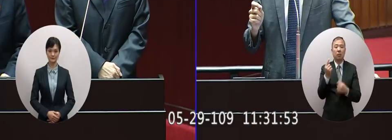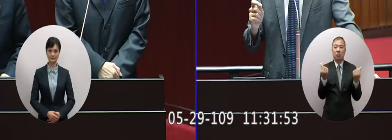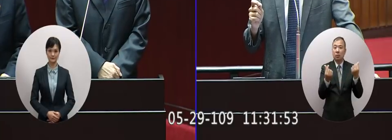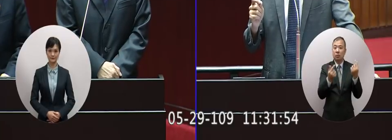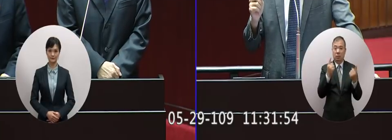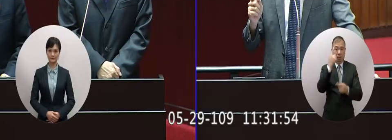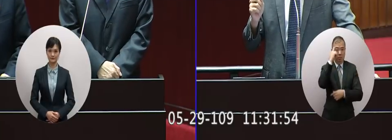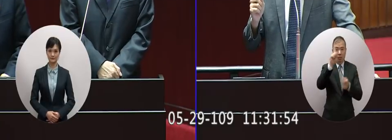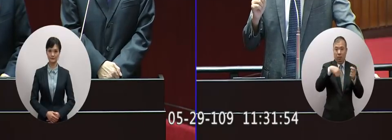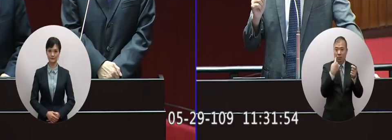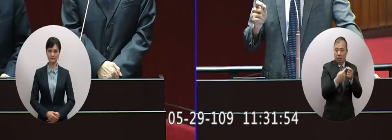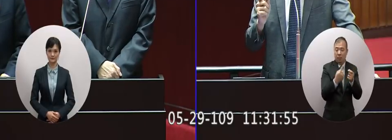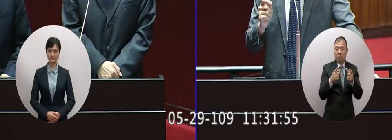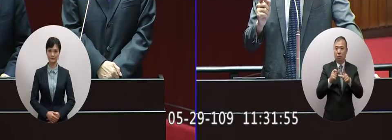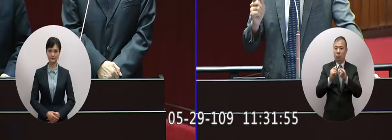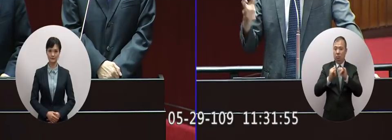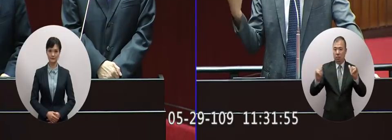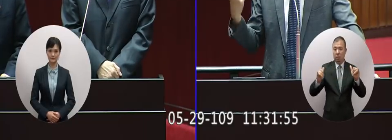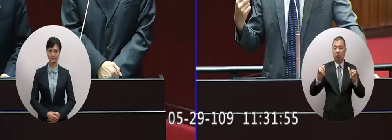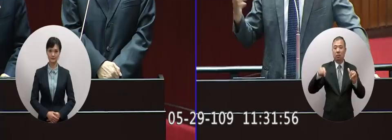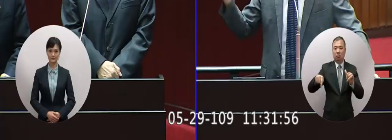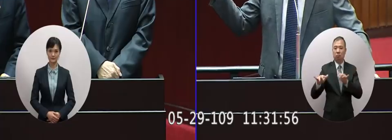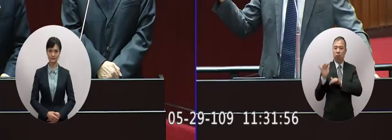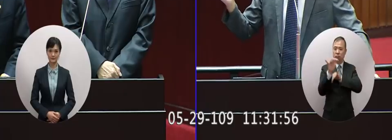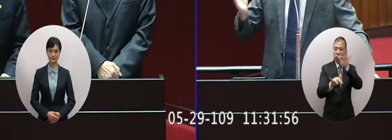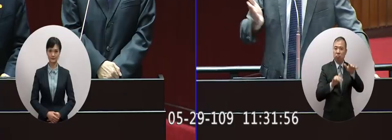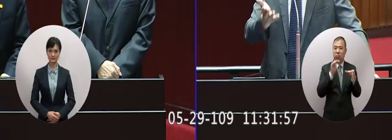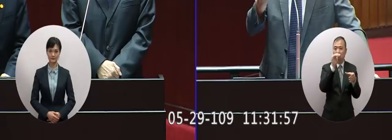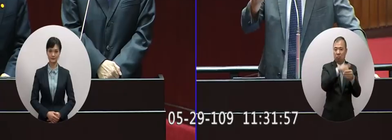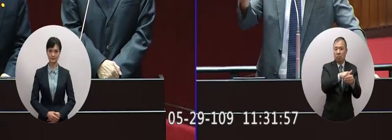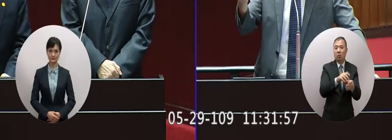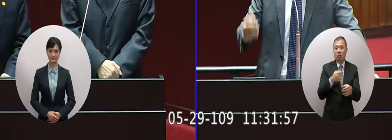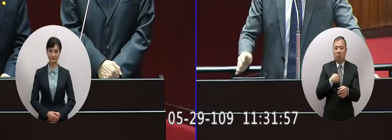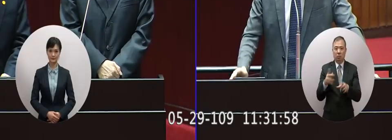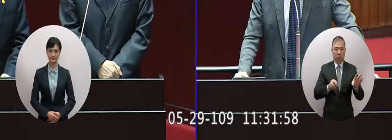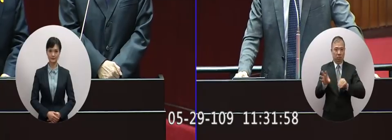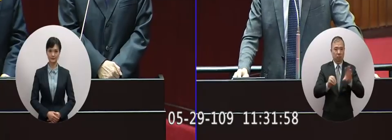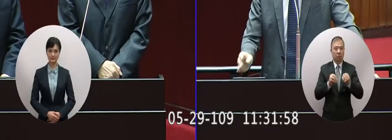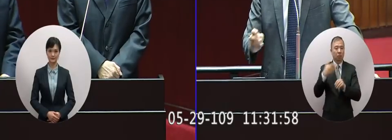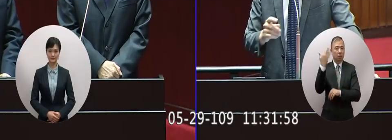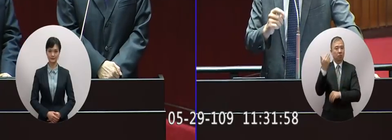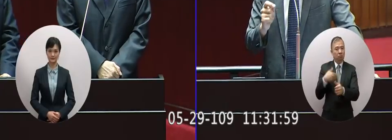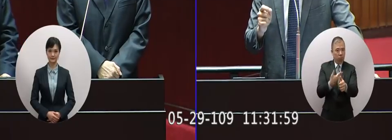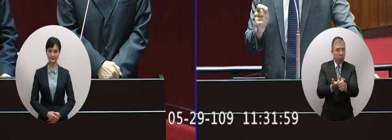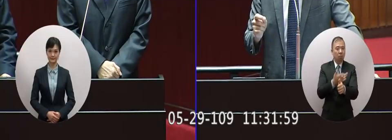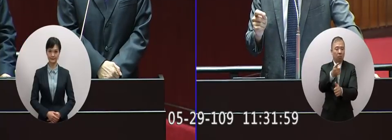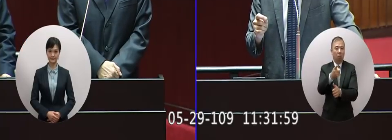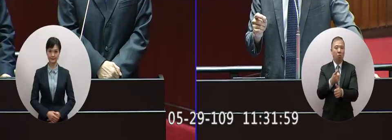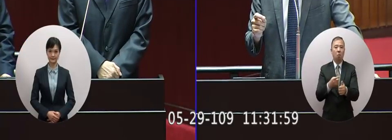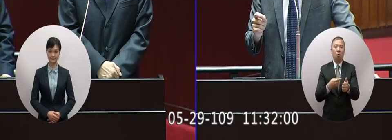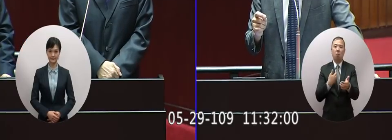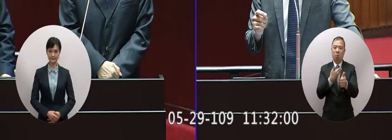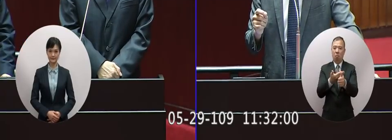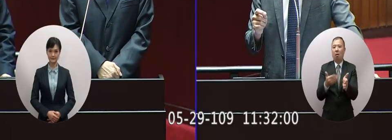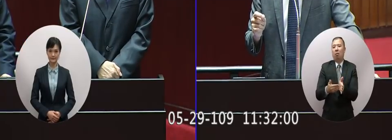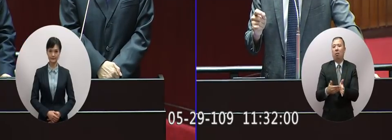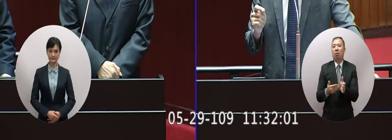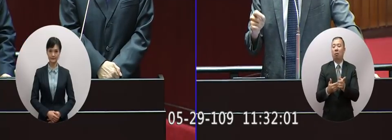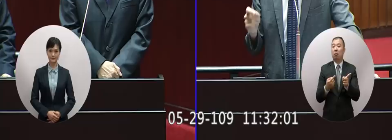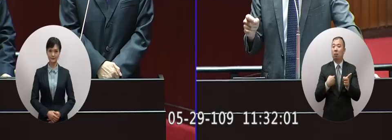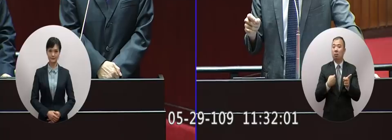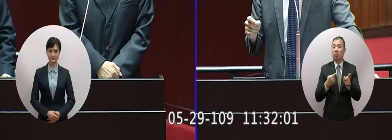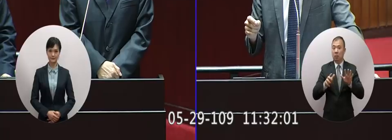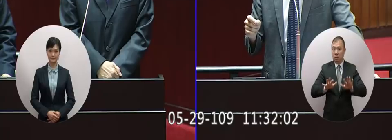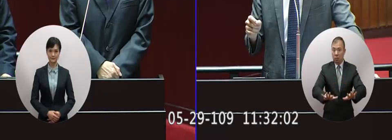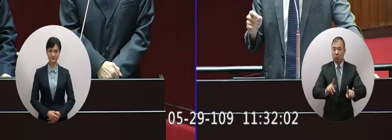票他要就是说，因为为什么我们这边资料也给院长跟主委看，就是说因为目前已经